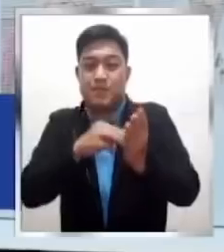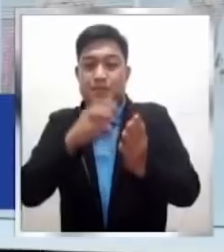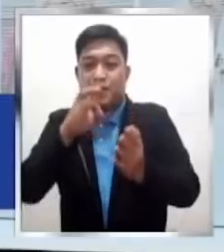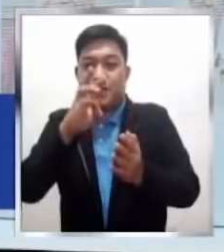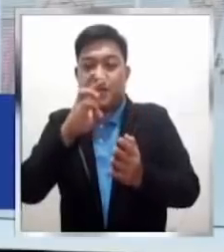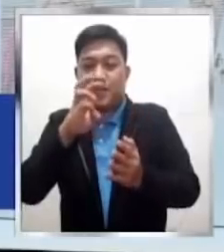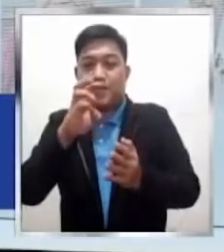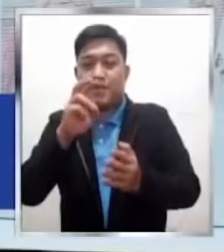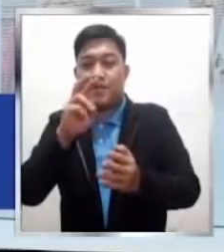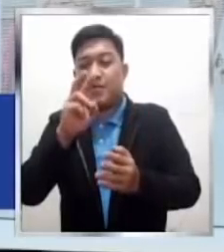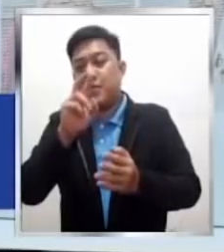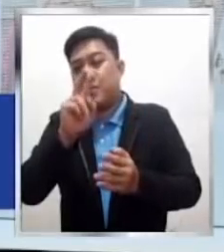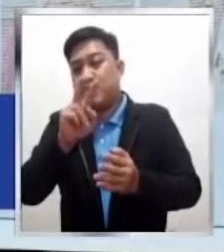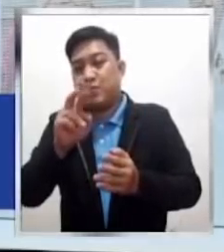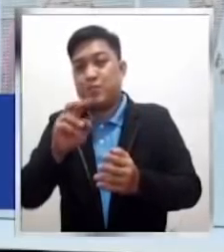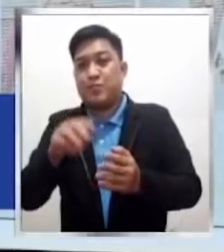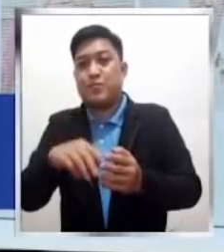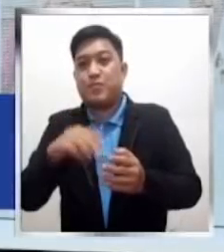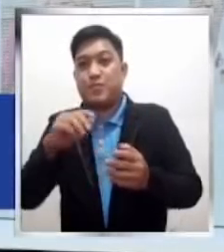1,762,404. Dito Atienza,